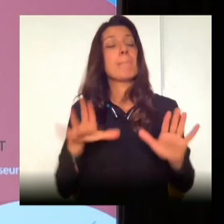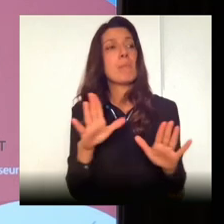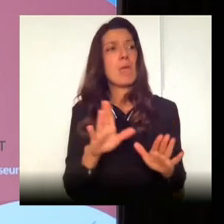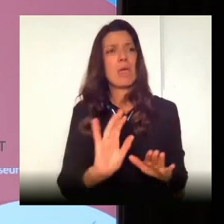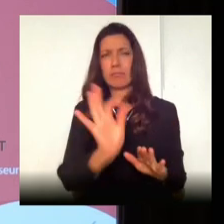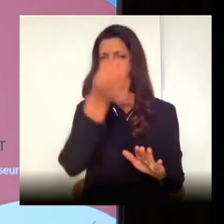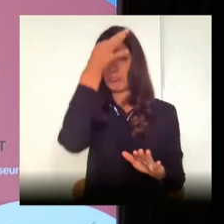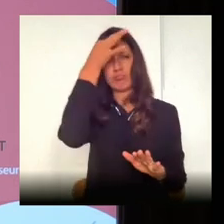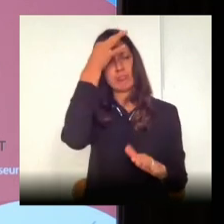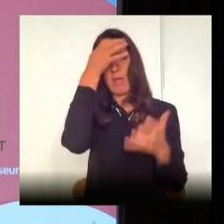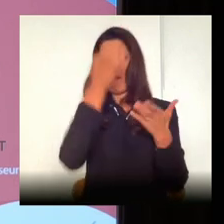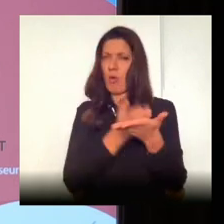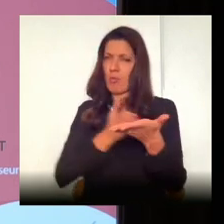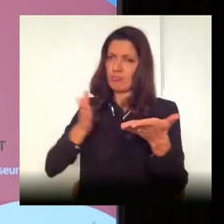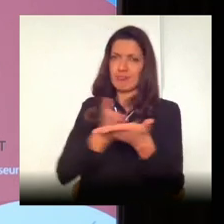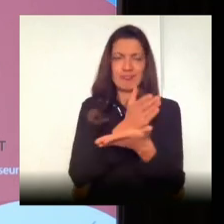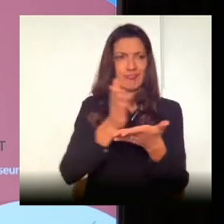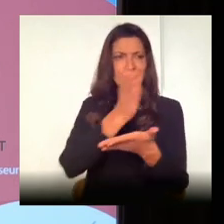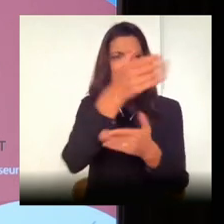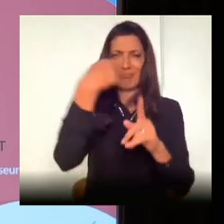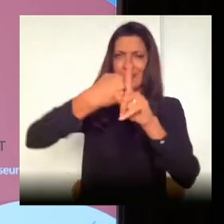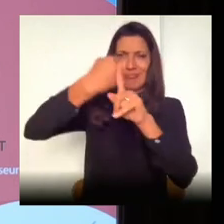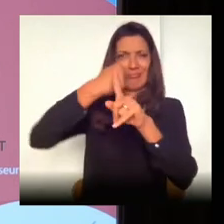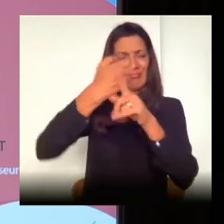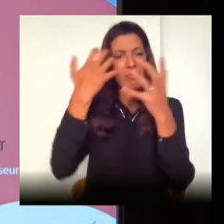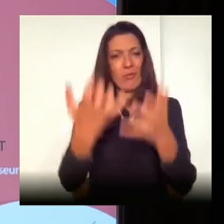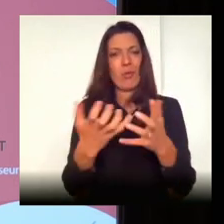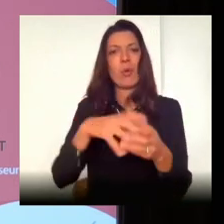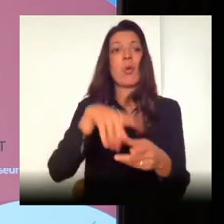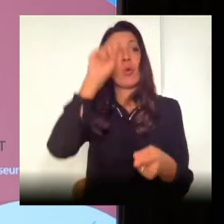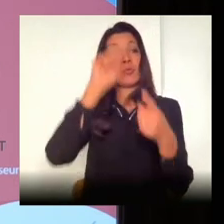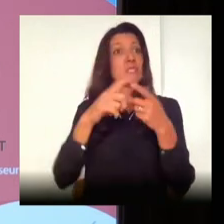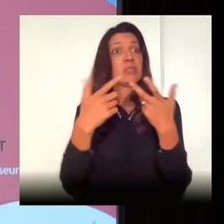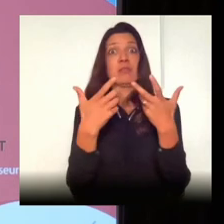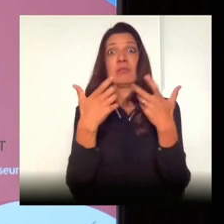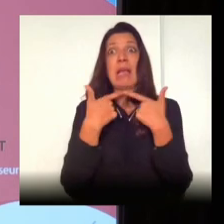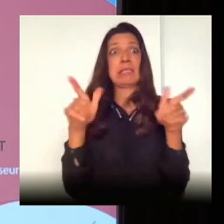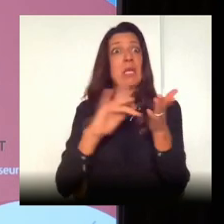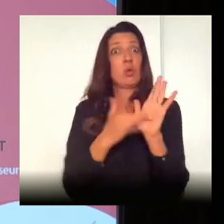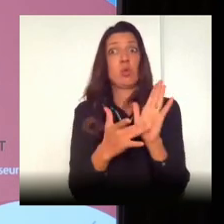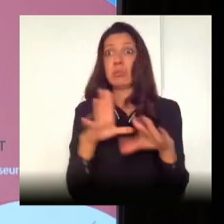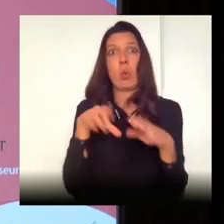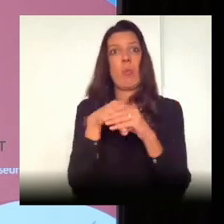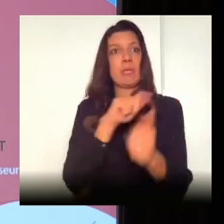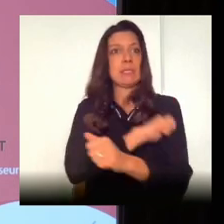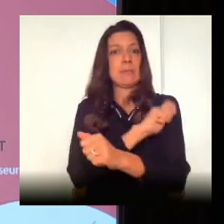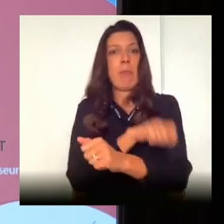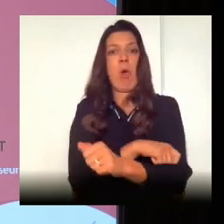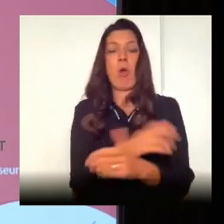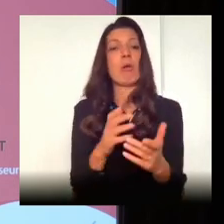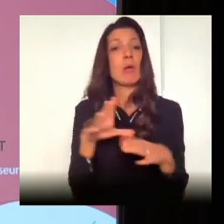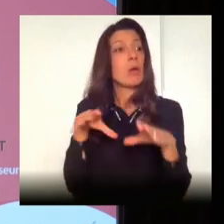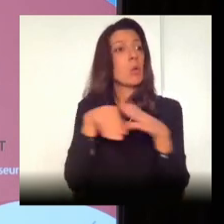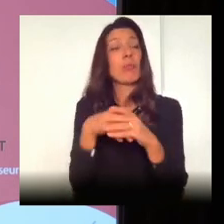déterminé à poursuivre, à vous battre pour avoir accès à tout, y compris au sport, y compris bien sûr à une